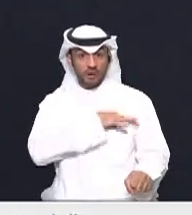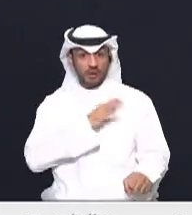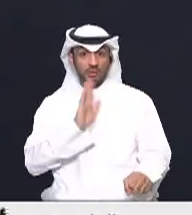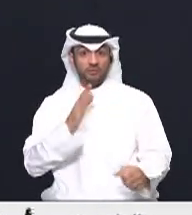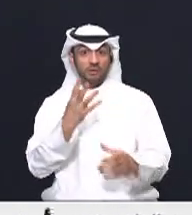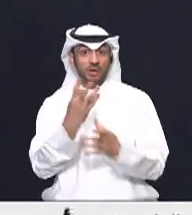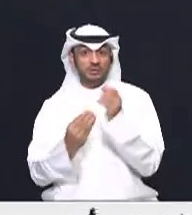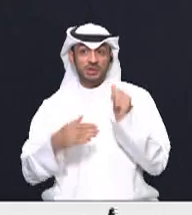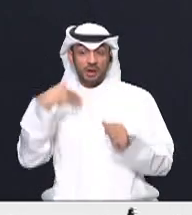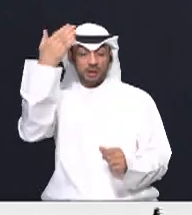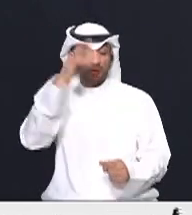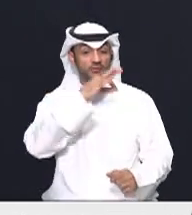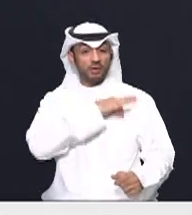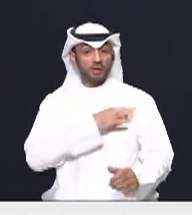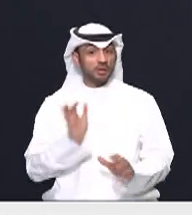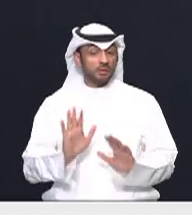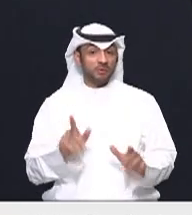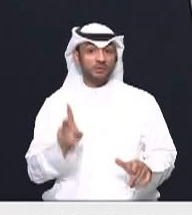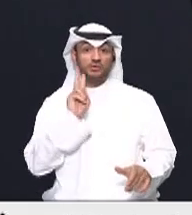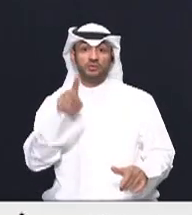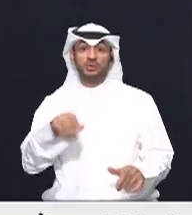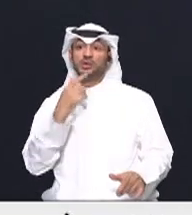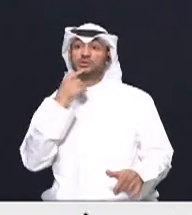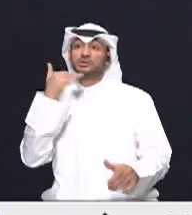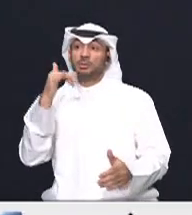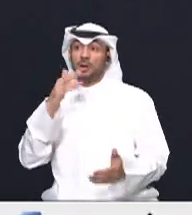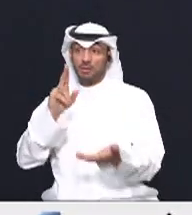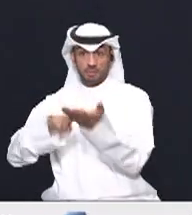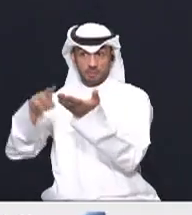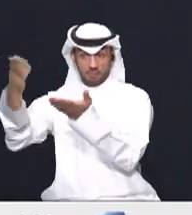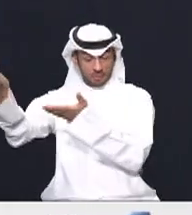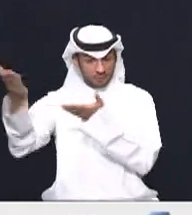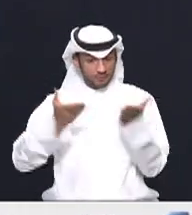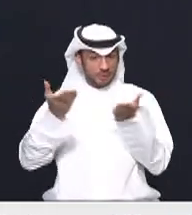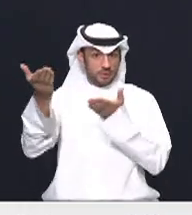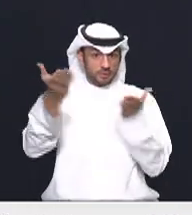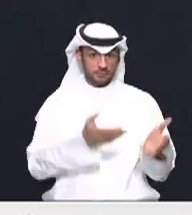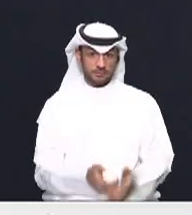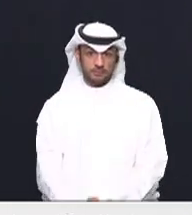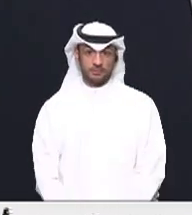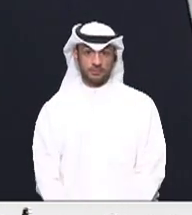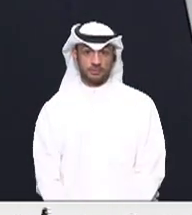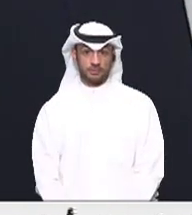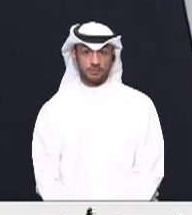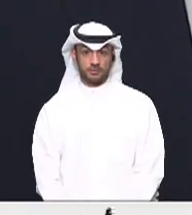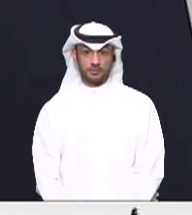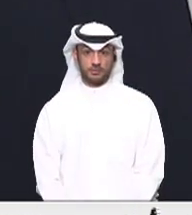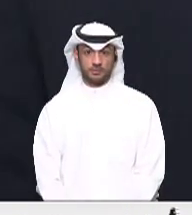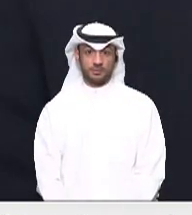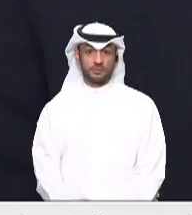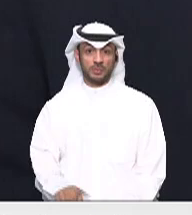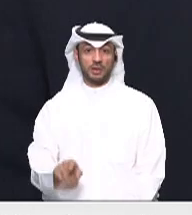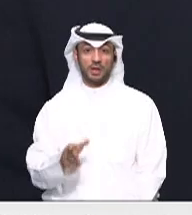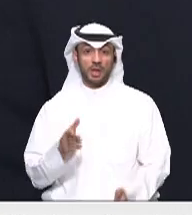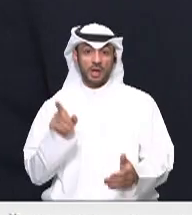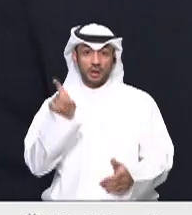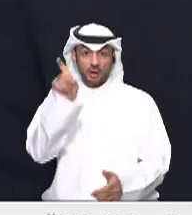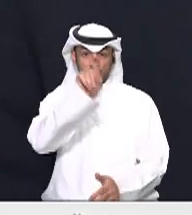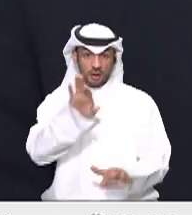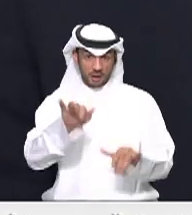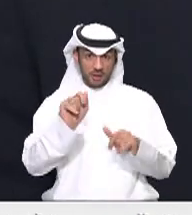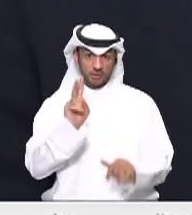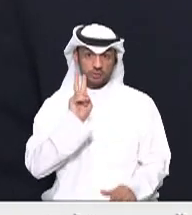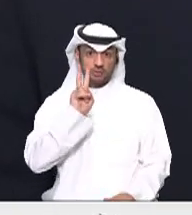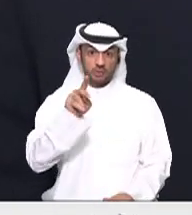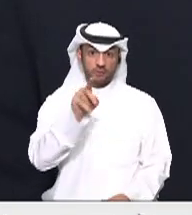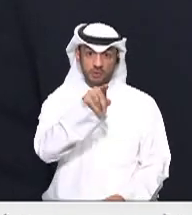قبل مجاميع الشباب في قمة المستقبل التي دعت إلى تحديثها. بسام. نعم، ولكن النقطة الأخيرة، هل رصدت